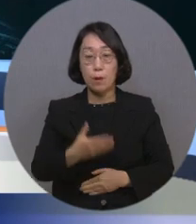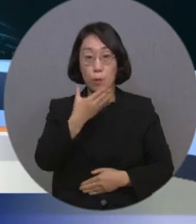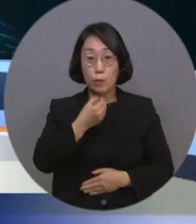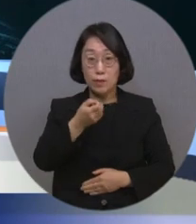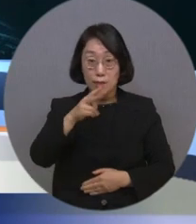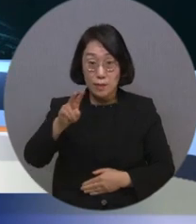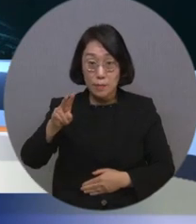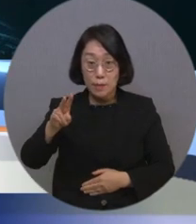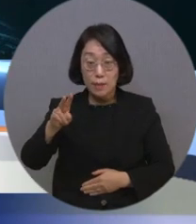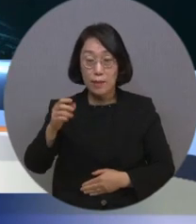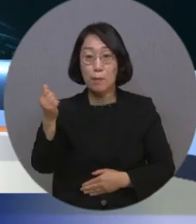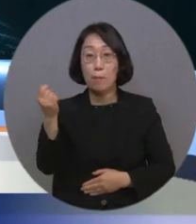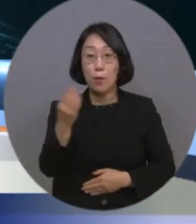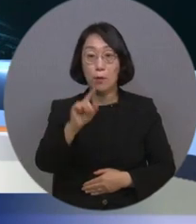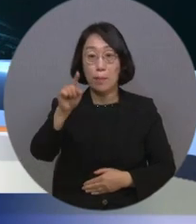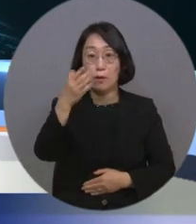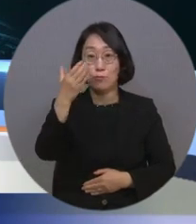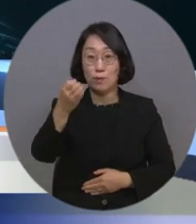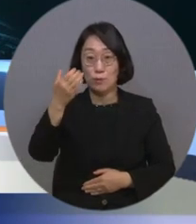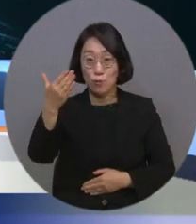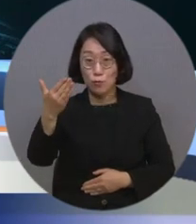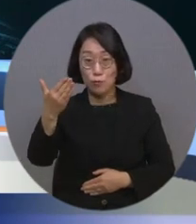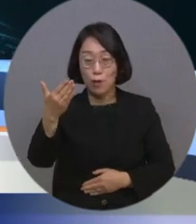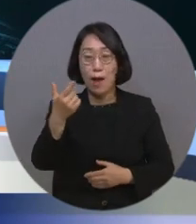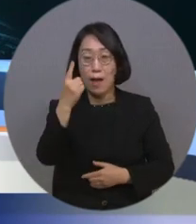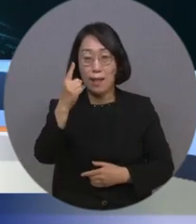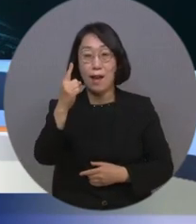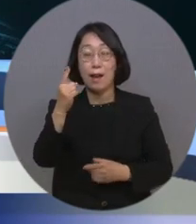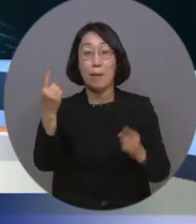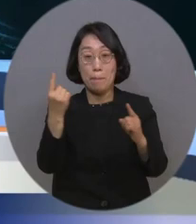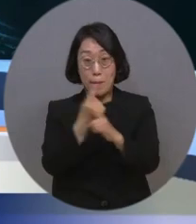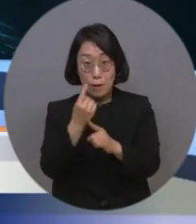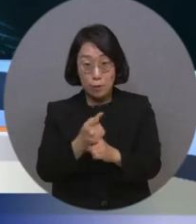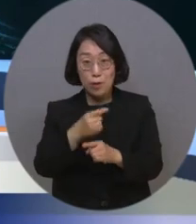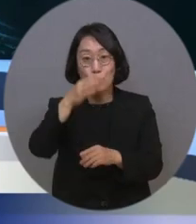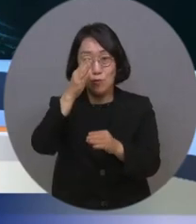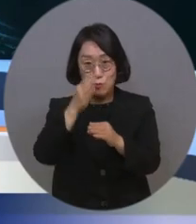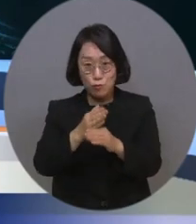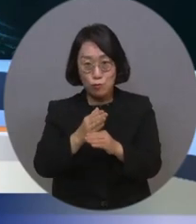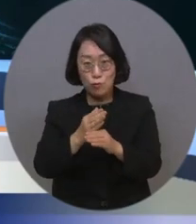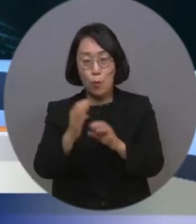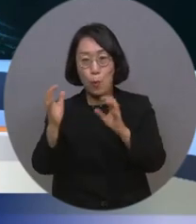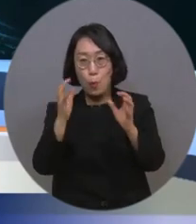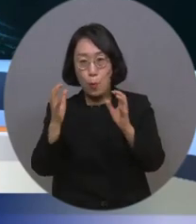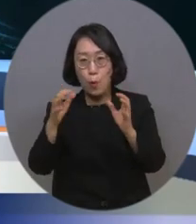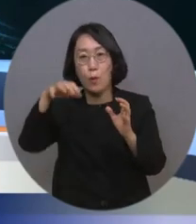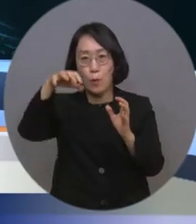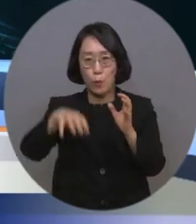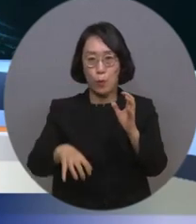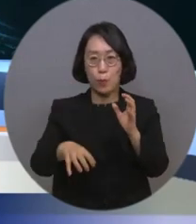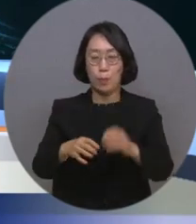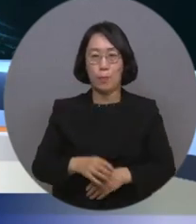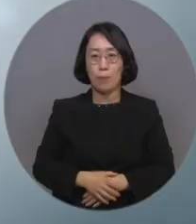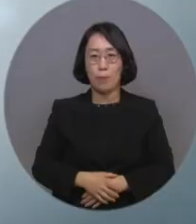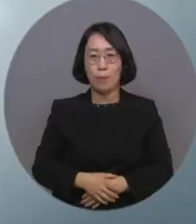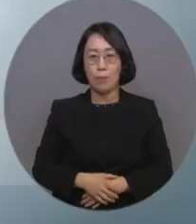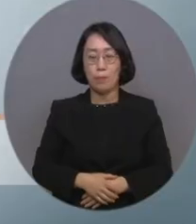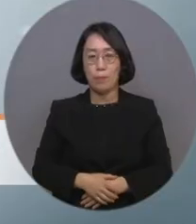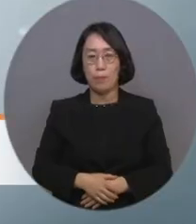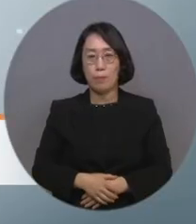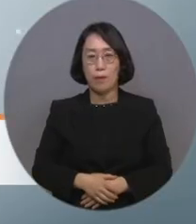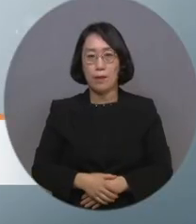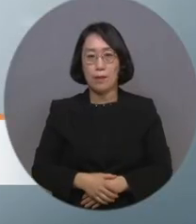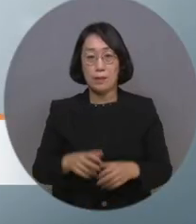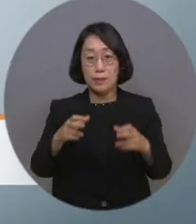복지TV의 채널 번호 199번 단일화가 진행 중인 가운데 발전 방향을 모색하는 자리가 마련됐습니다.